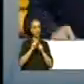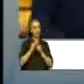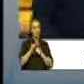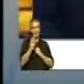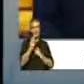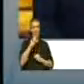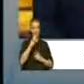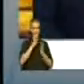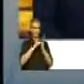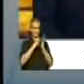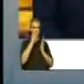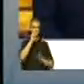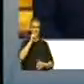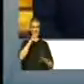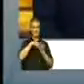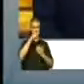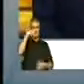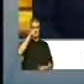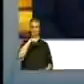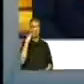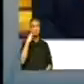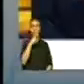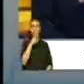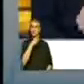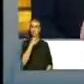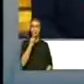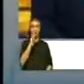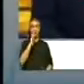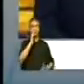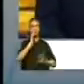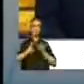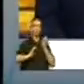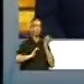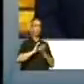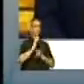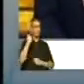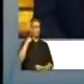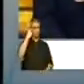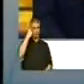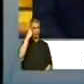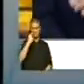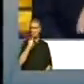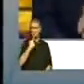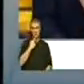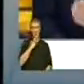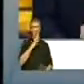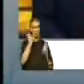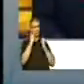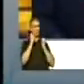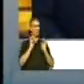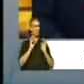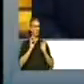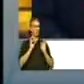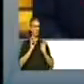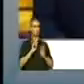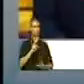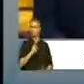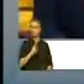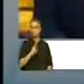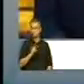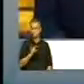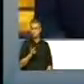ההשבעה, 20 בינואר בוושינגטון, היא יותר סוערת התקופה הזאת ממה שחשבת? לא. או שהוא מפתיע אותך לצד ההפוך? א',